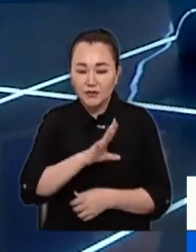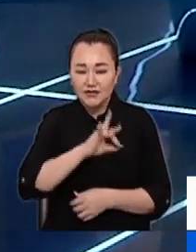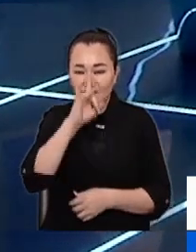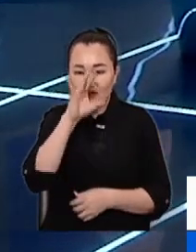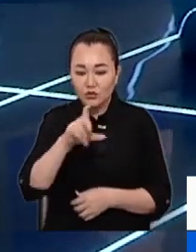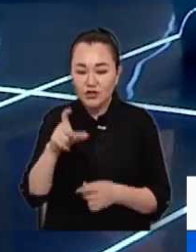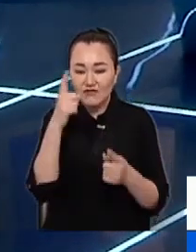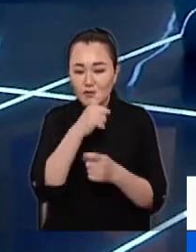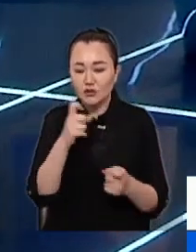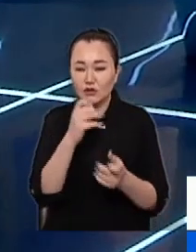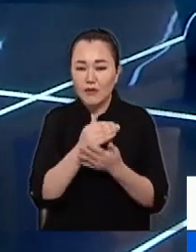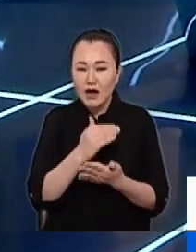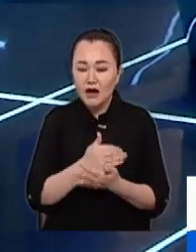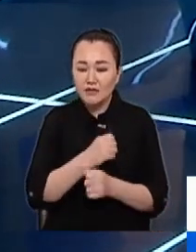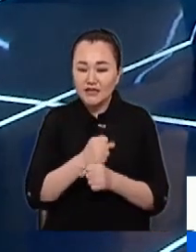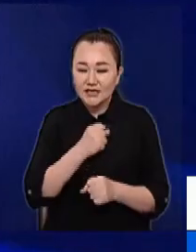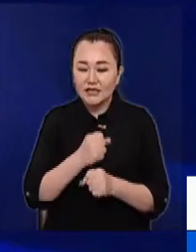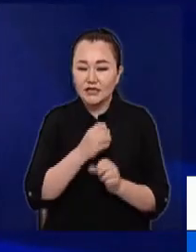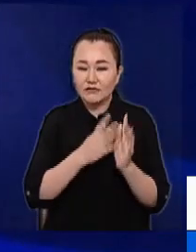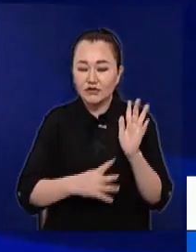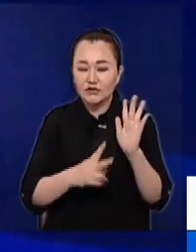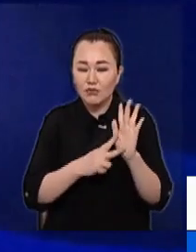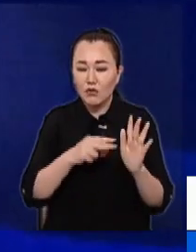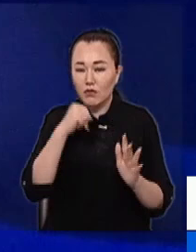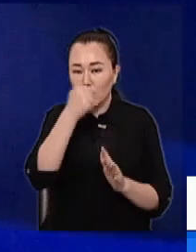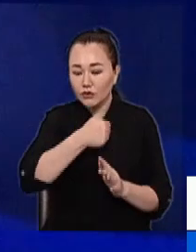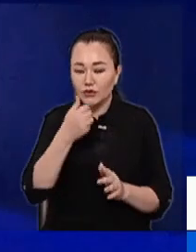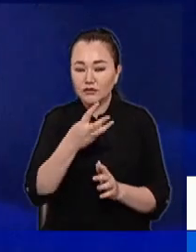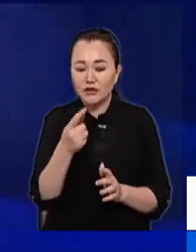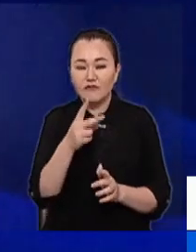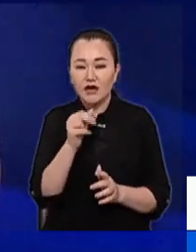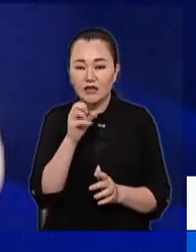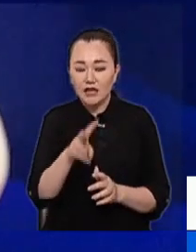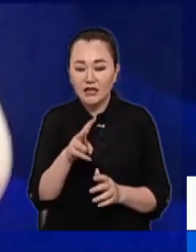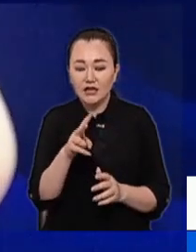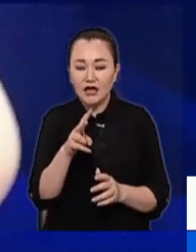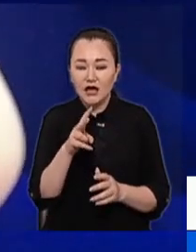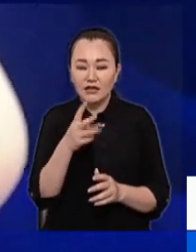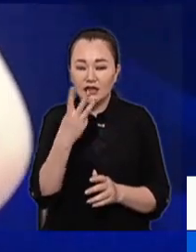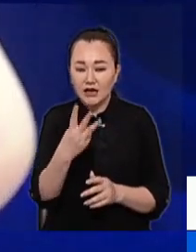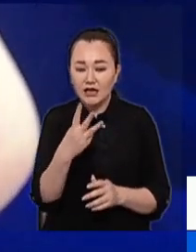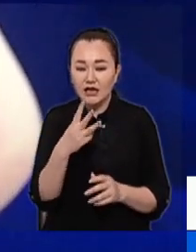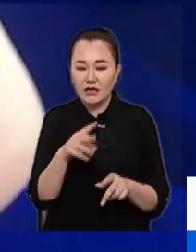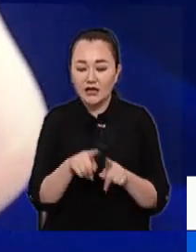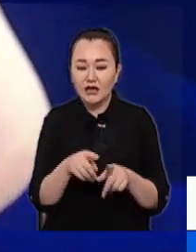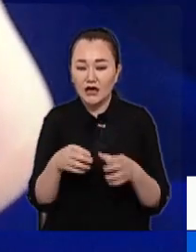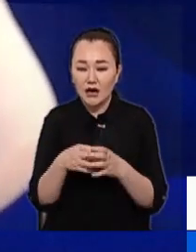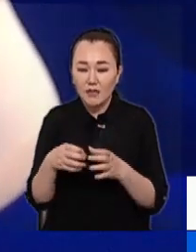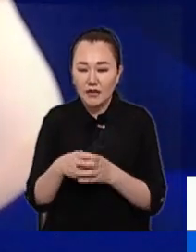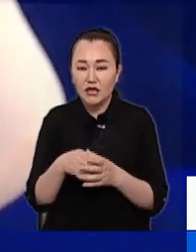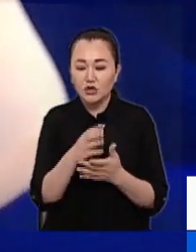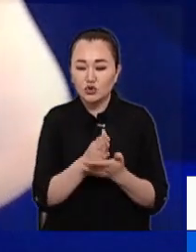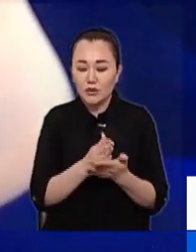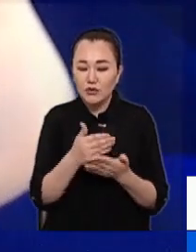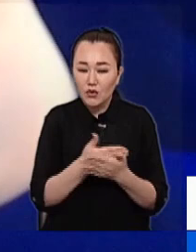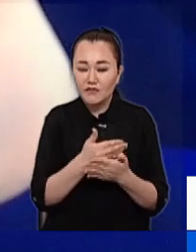делали информационные программы. И в 97-м, по-моему, году на 31-м канале слились три таких команды. Это служба